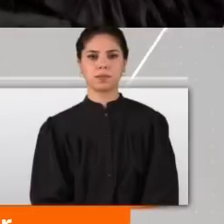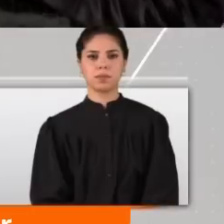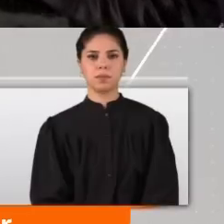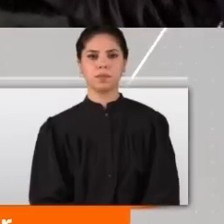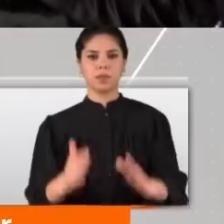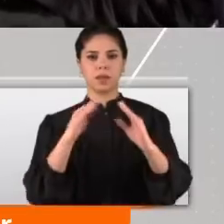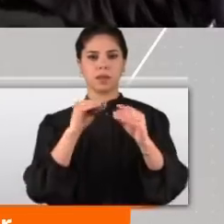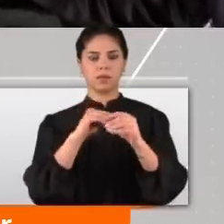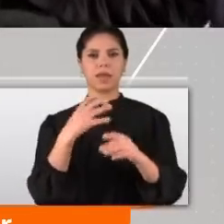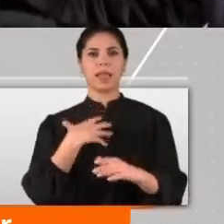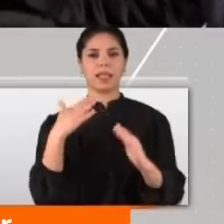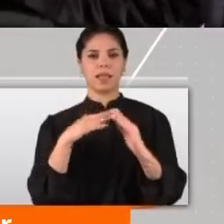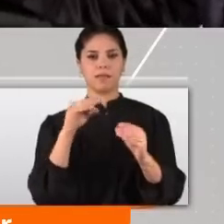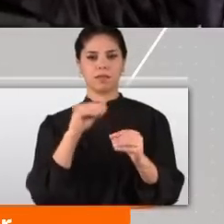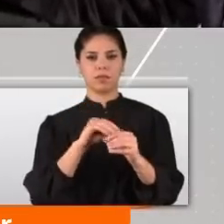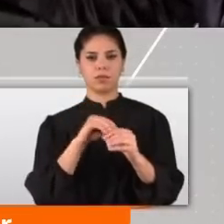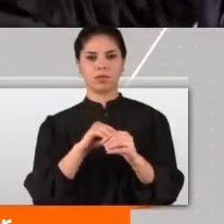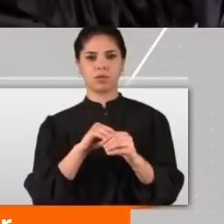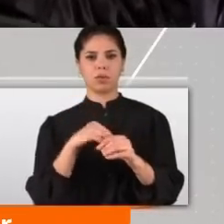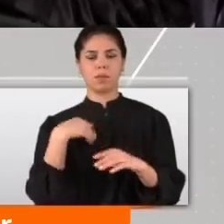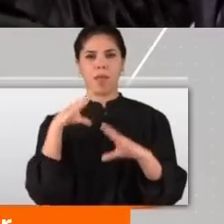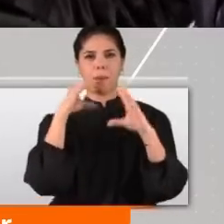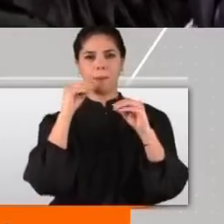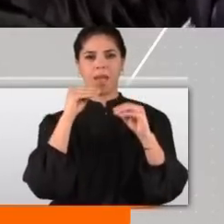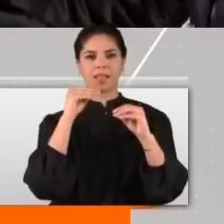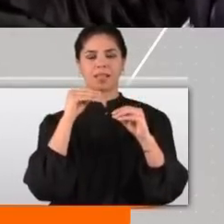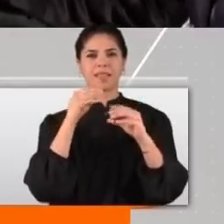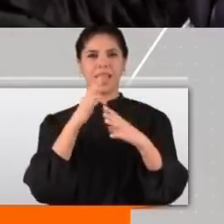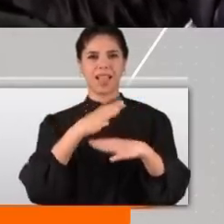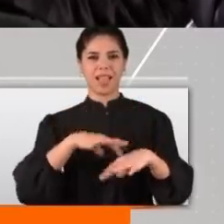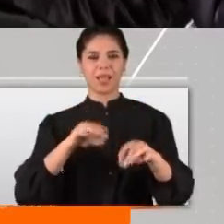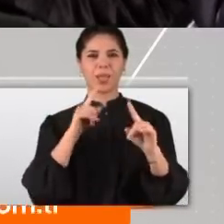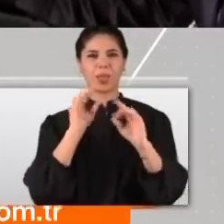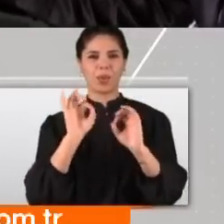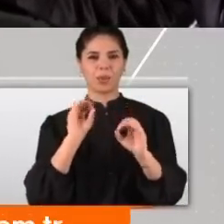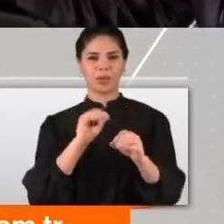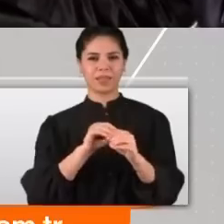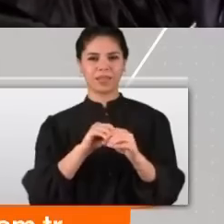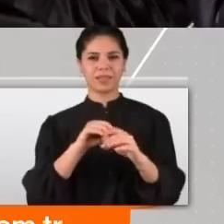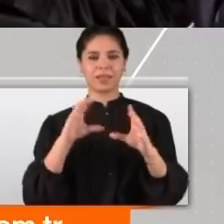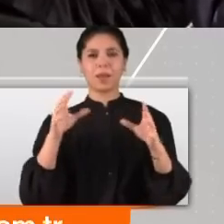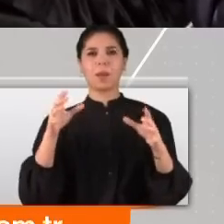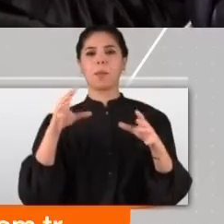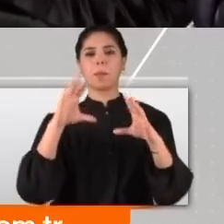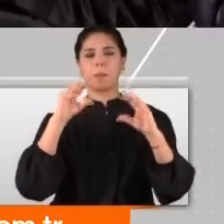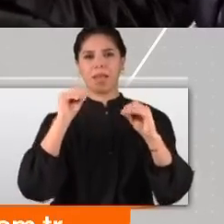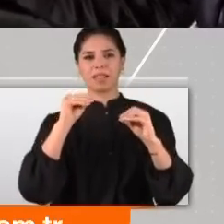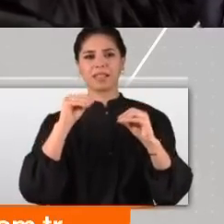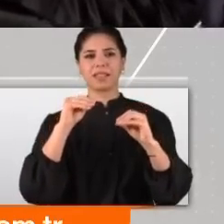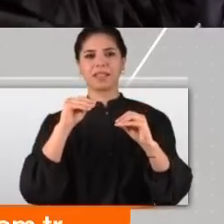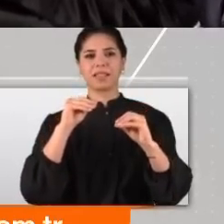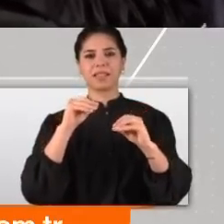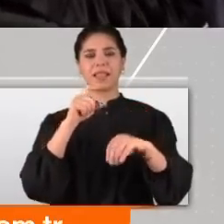Evde, kendi evimizde ben ona pasta yaptırmıştım doğum günü için. Pastasını kestik tam